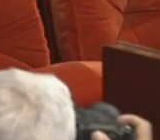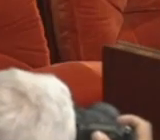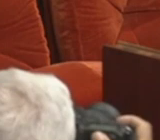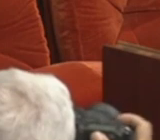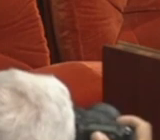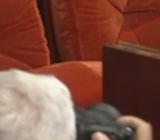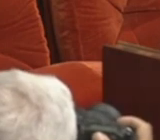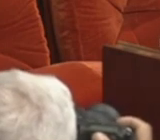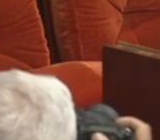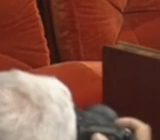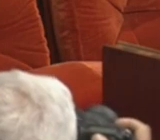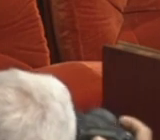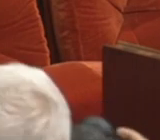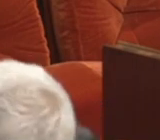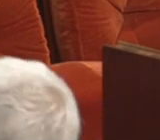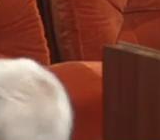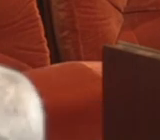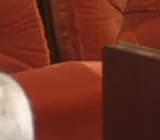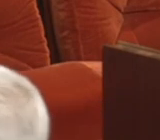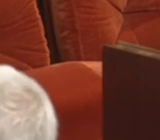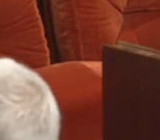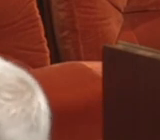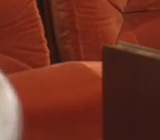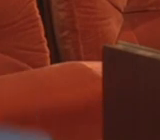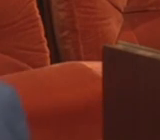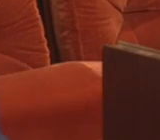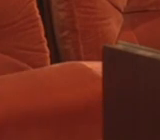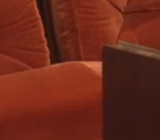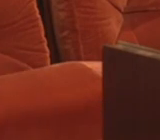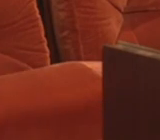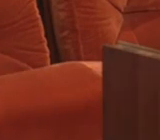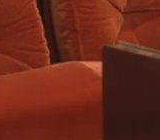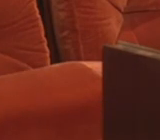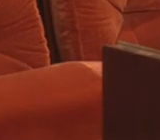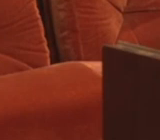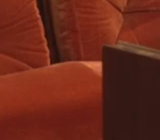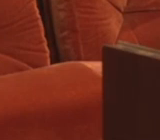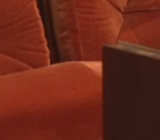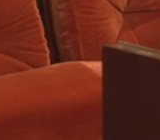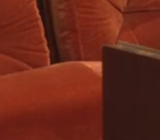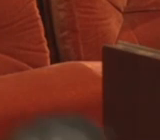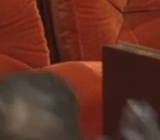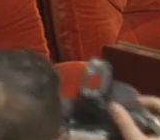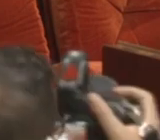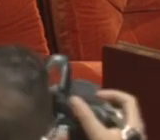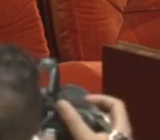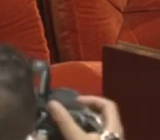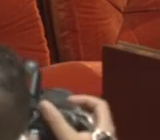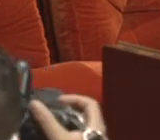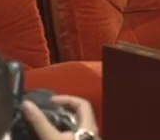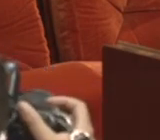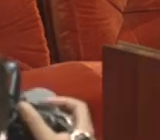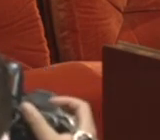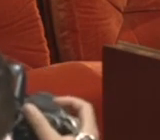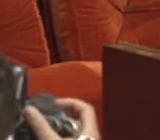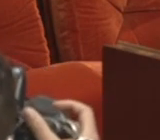باش نتعاملوا بنفس المعاملة وبنفس المساطير في العالم القروي والعالم الحضري فيما يخص رخص البناء